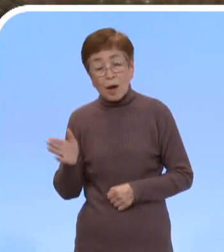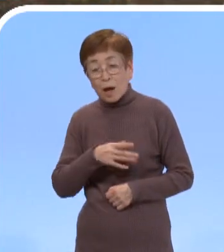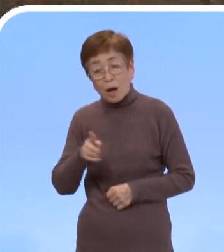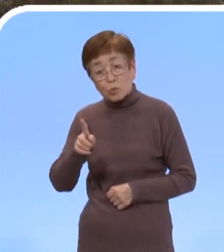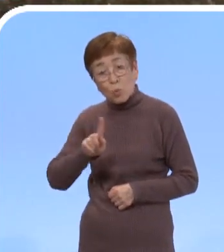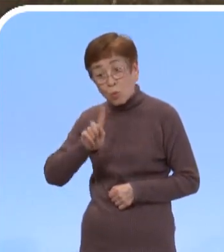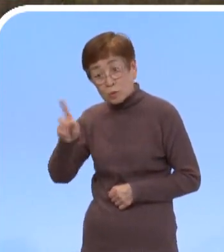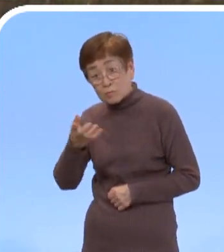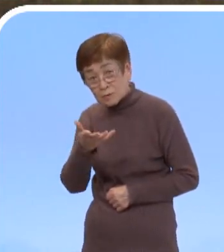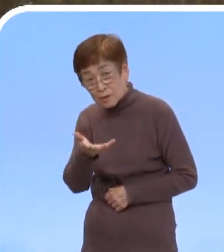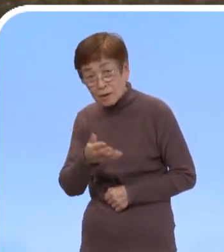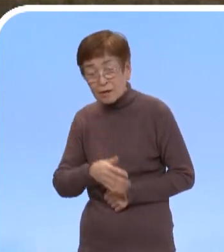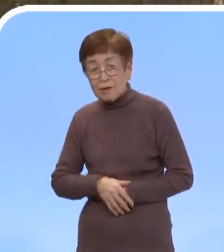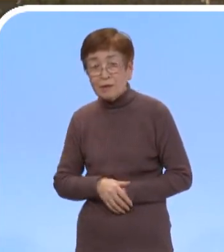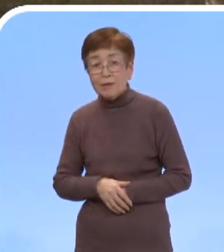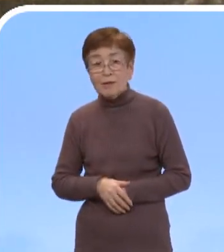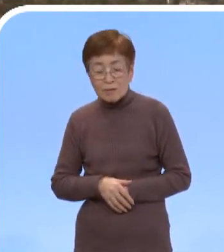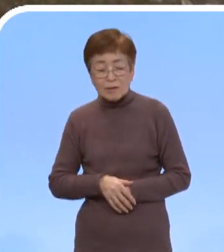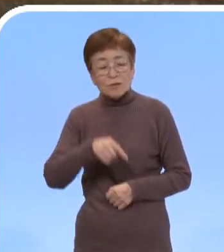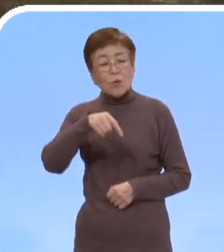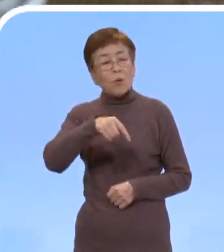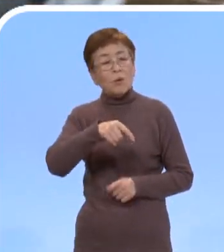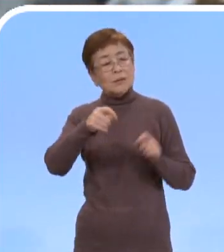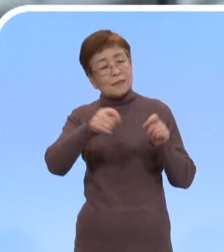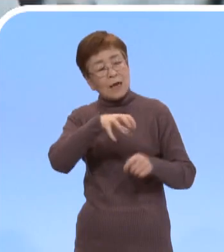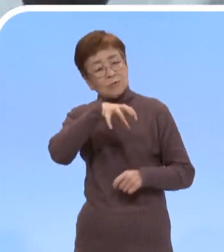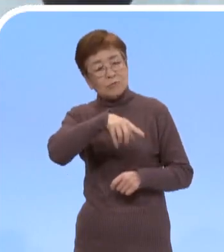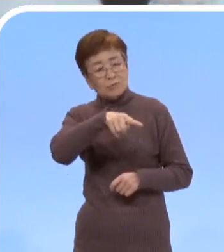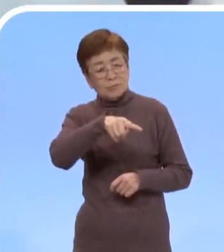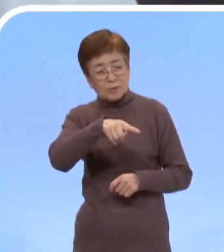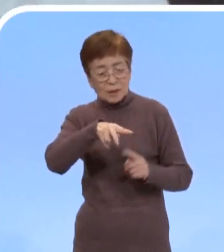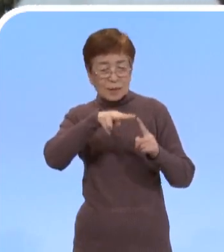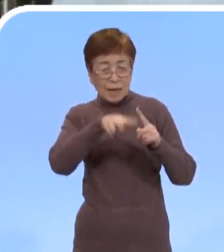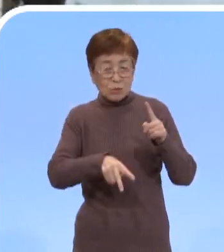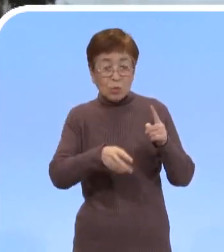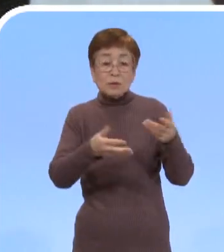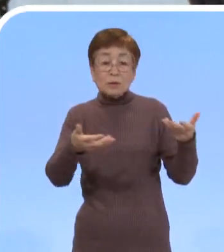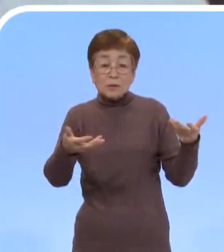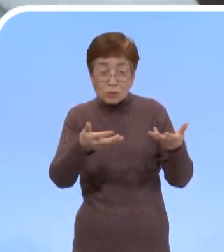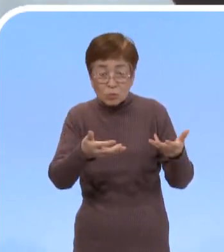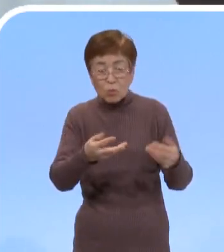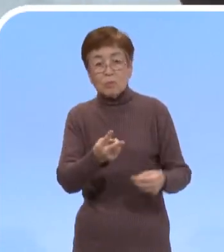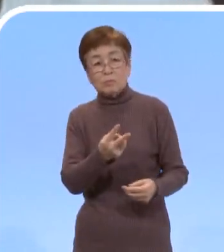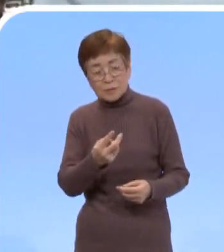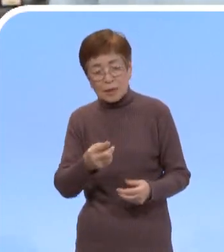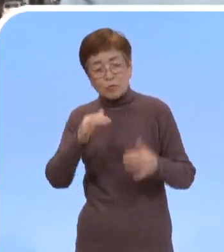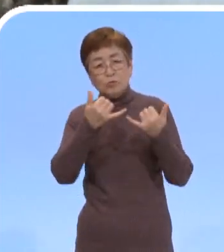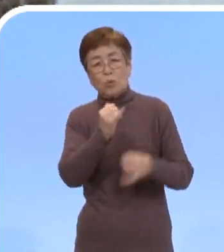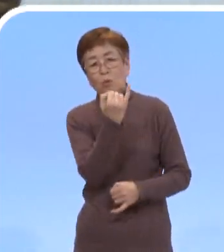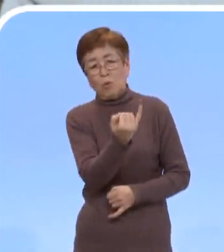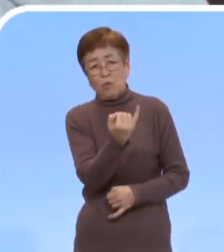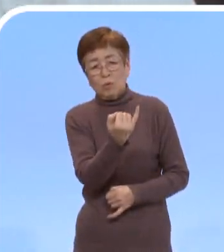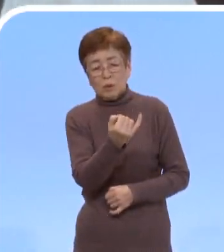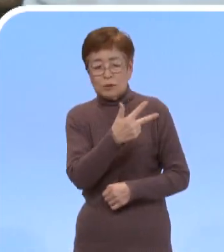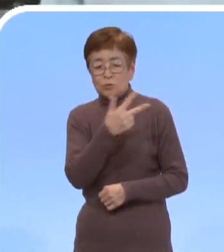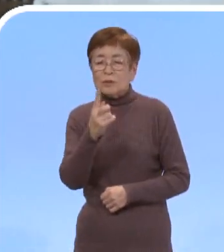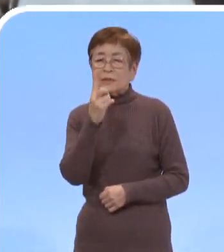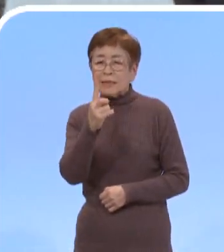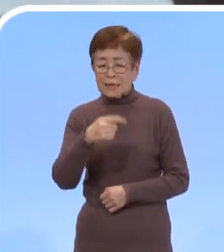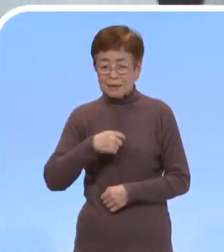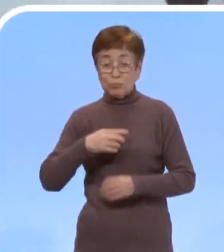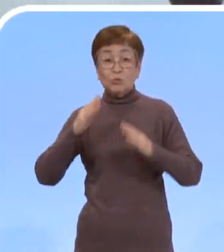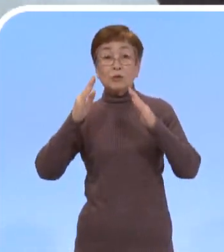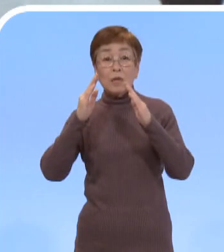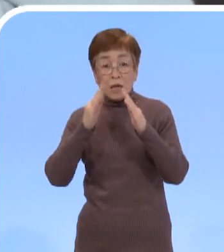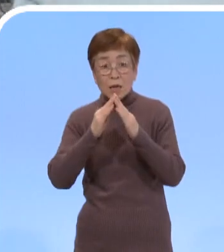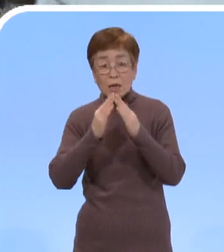さあ岡本さん、はい、今からどちらに？ はい、このお近くでですね、介護施設に勤めている女性が週に一度なんです